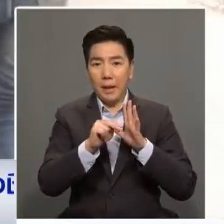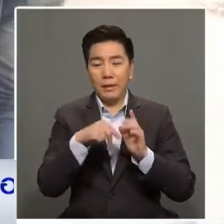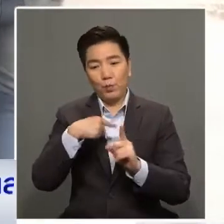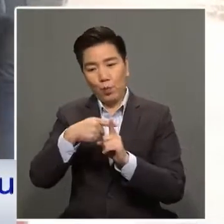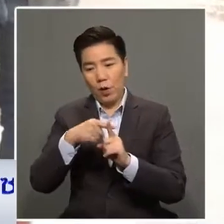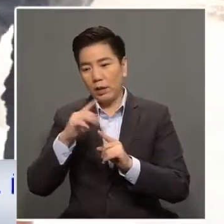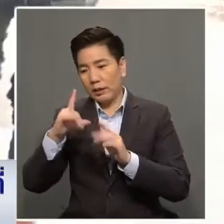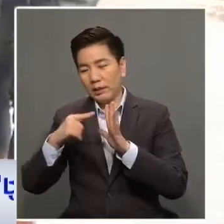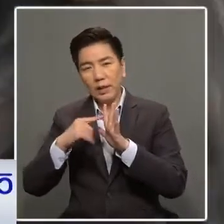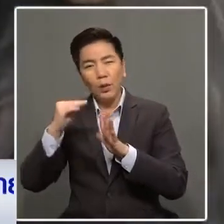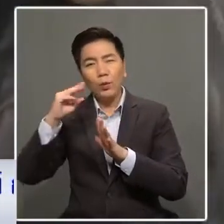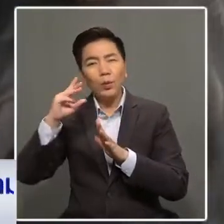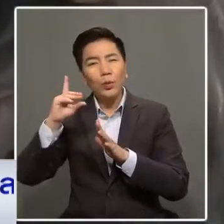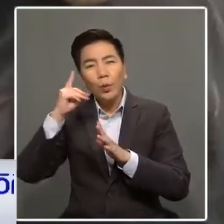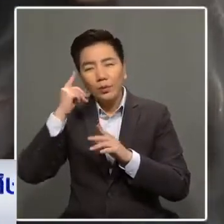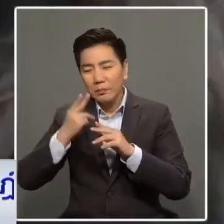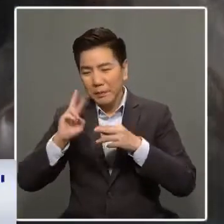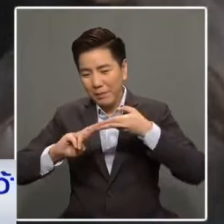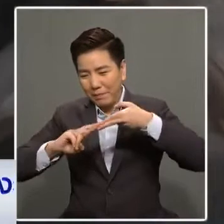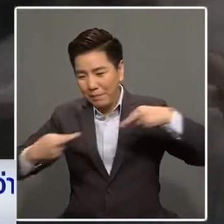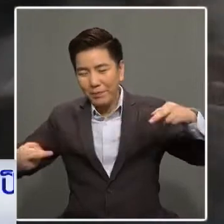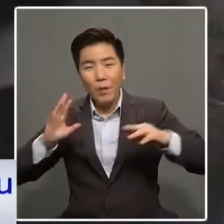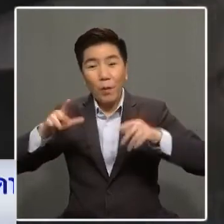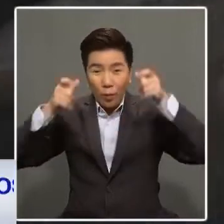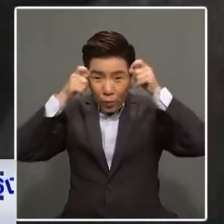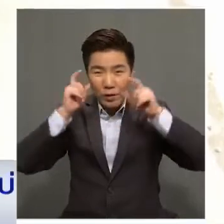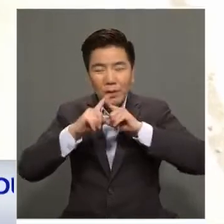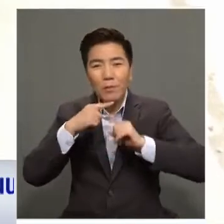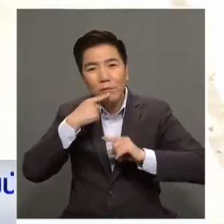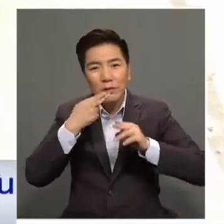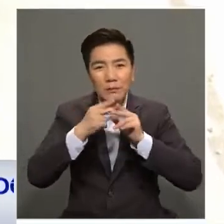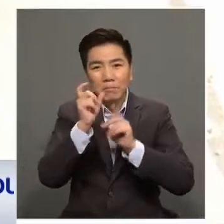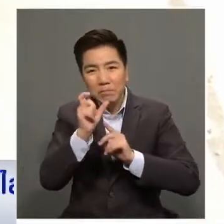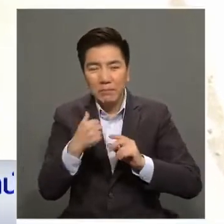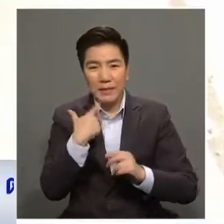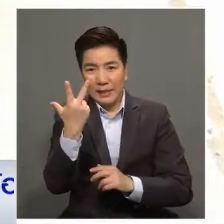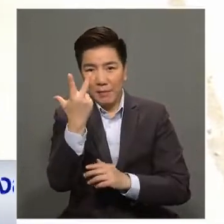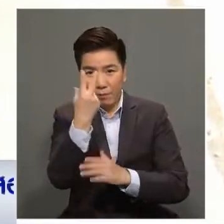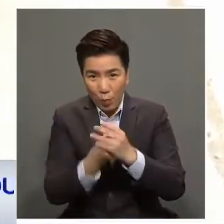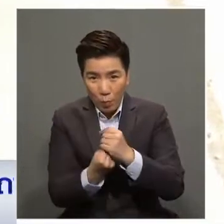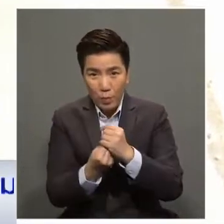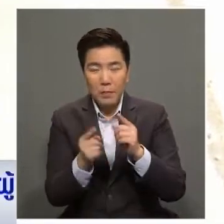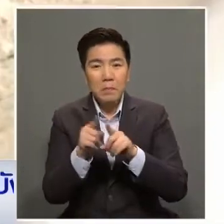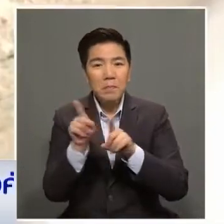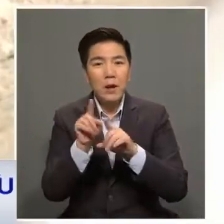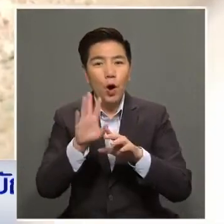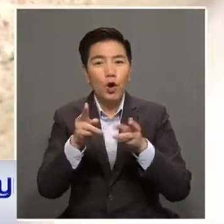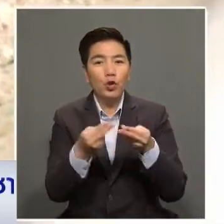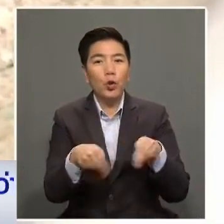รเล่และผสมพื้นเมืองเป็นวัว3สายพันธุ์แบบเดียวกับกำแพงแส